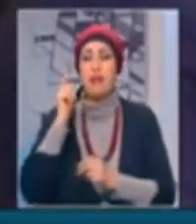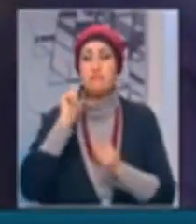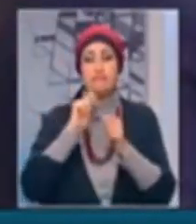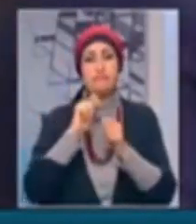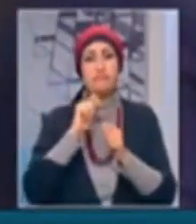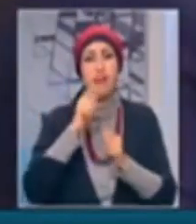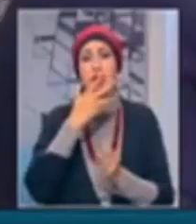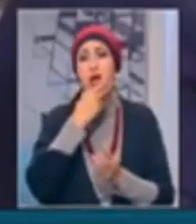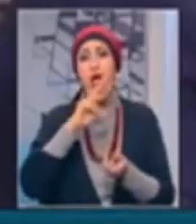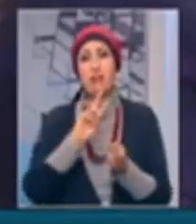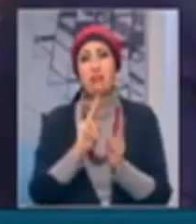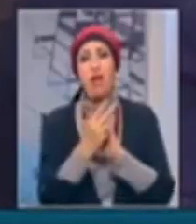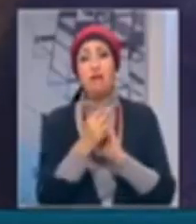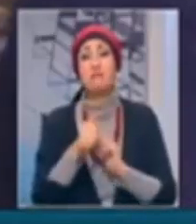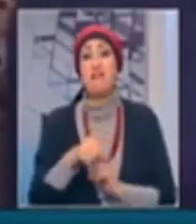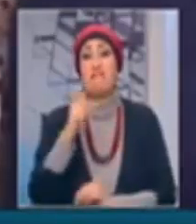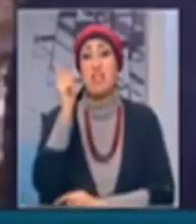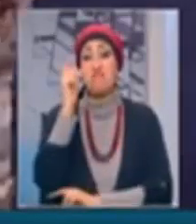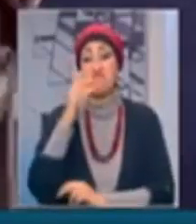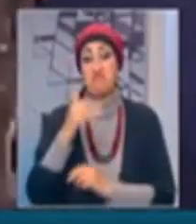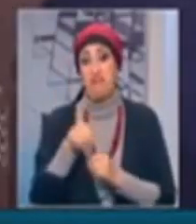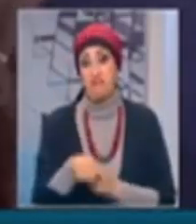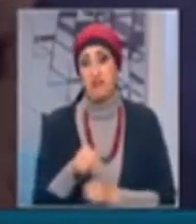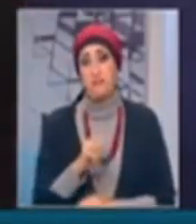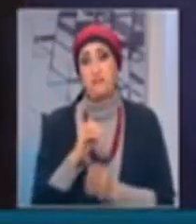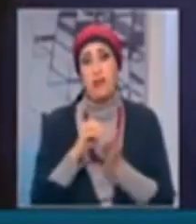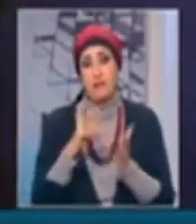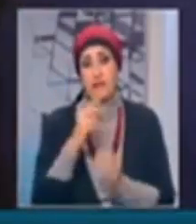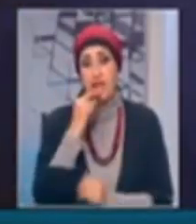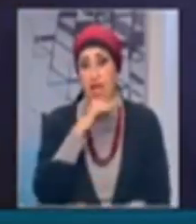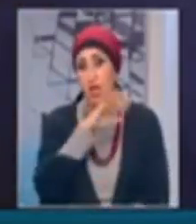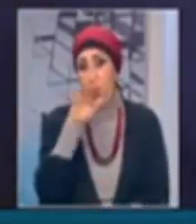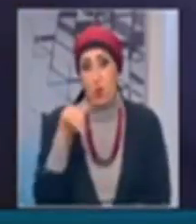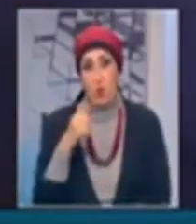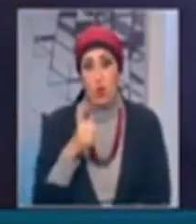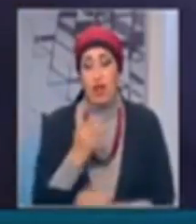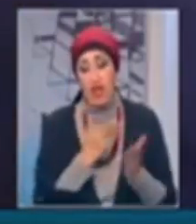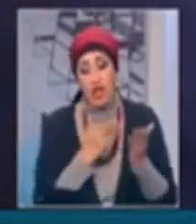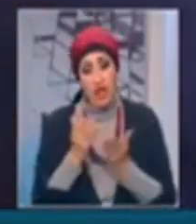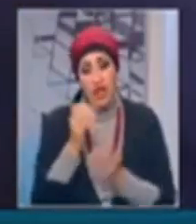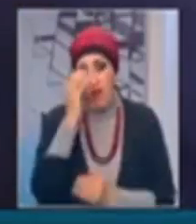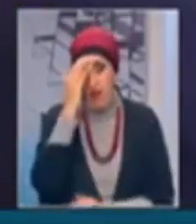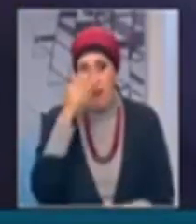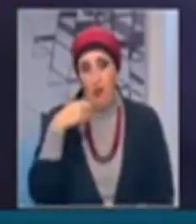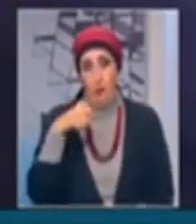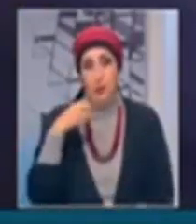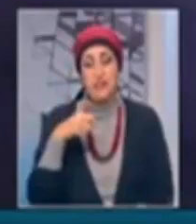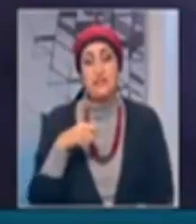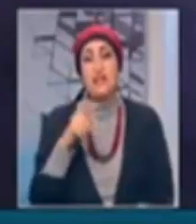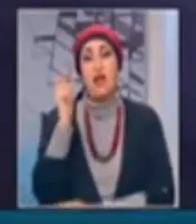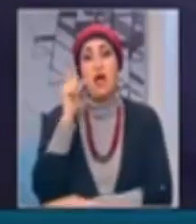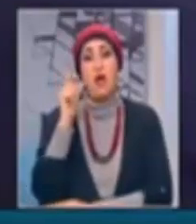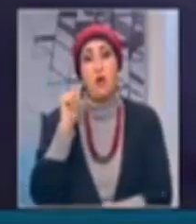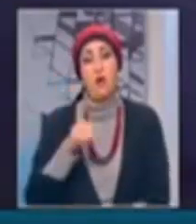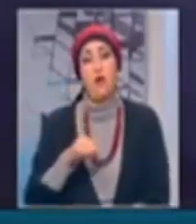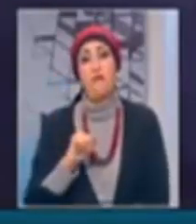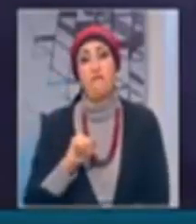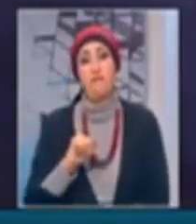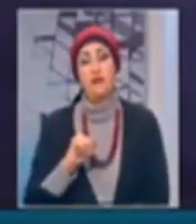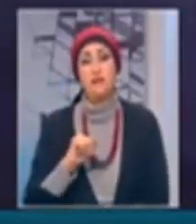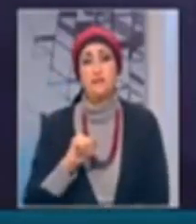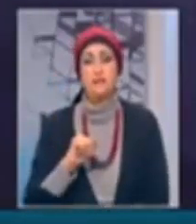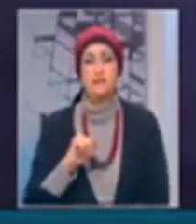وإنشاء المساجد بصفة عامة؟ طبعا في البداية بحب أرحب بمعالي وزير الأوقاف شرفنا النهارده